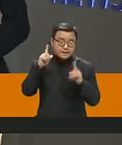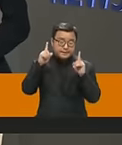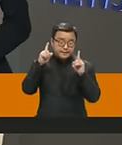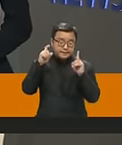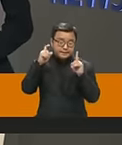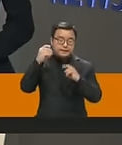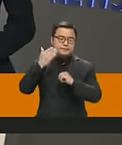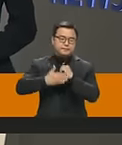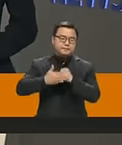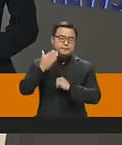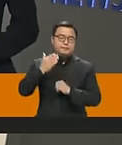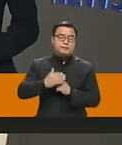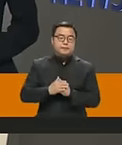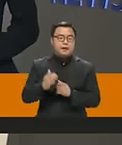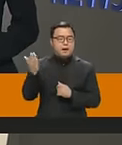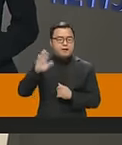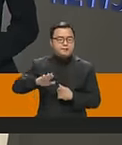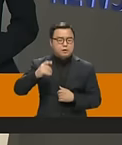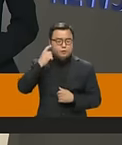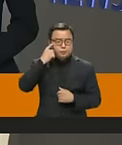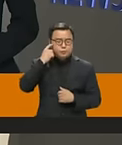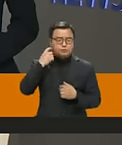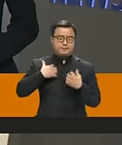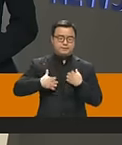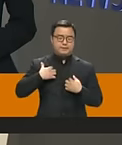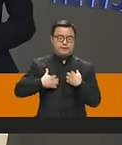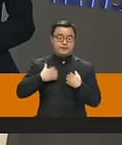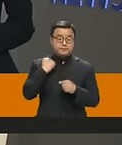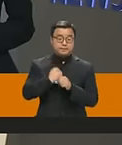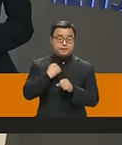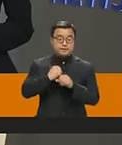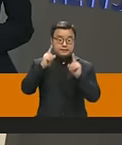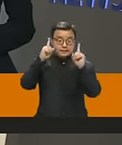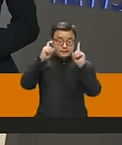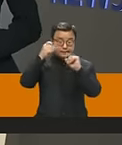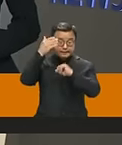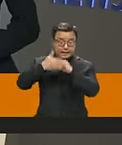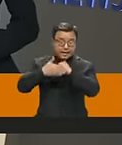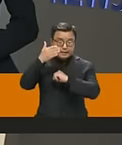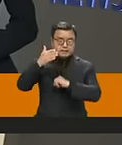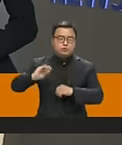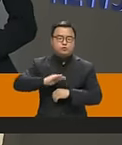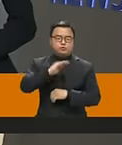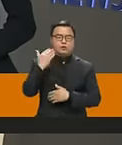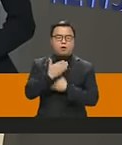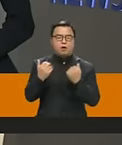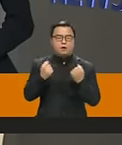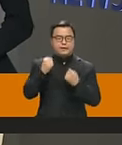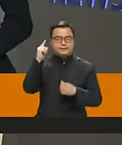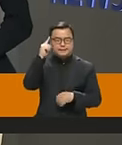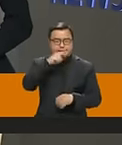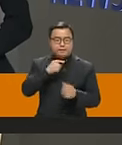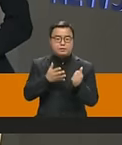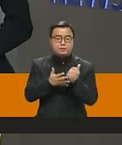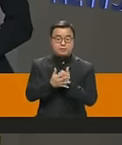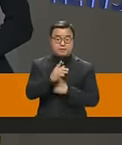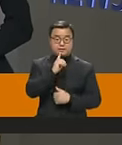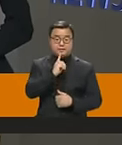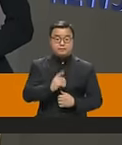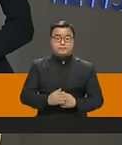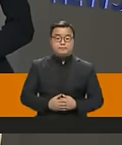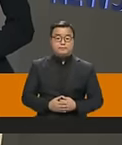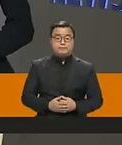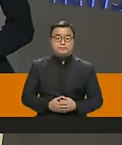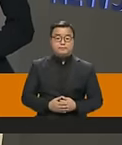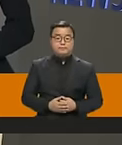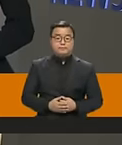사진입니다. 그런데 우리의 눈을 즐겁게 하는 이런 사진들이 우리의 건강에는 나쁜 영향을 미친다고 하네요. 오늘 세계의 교육에서